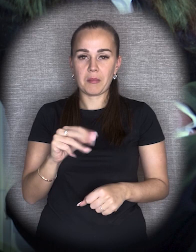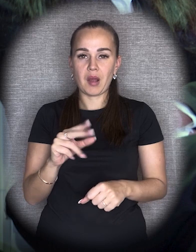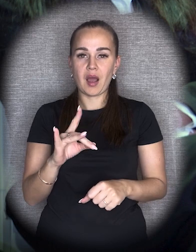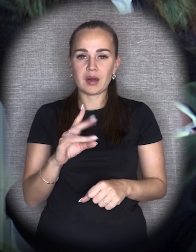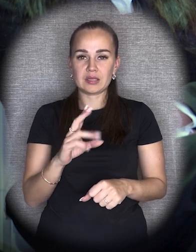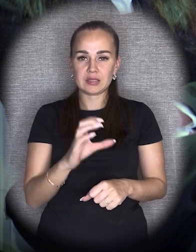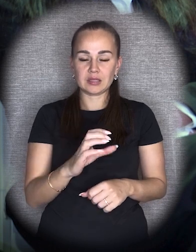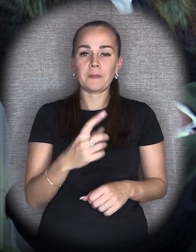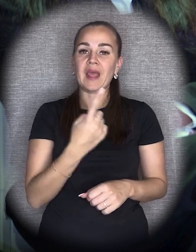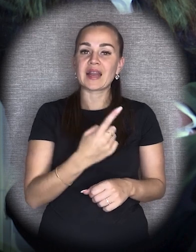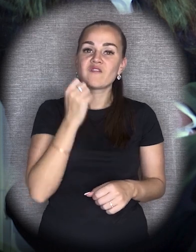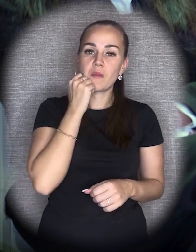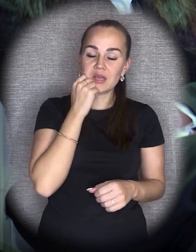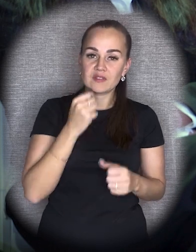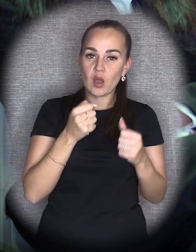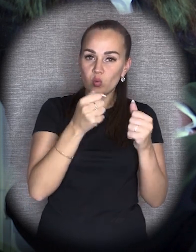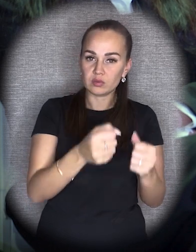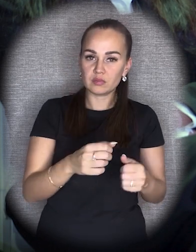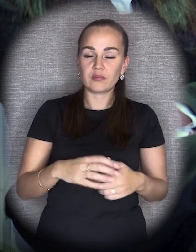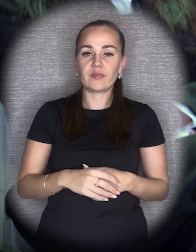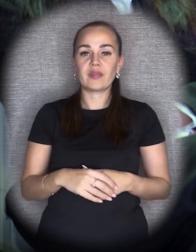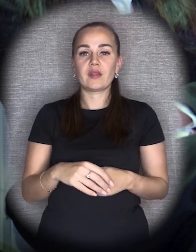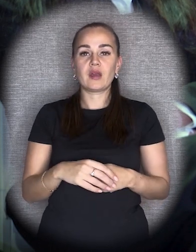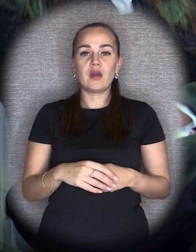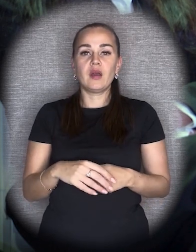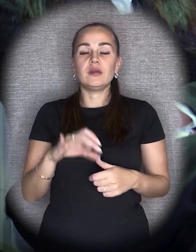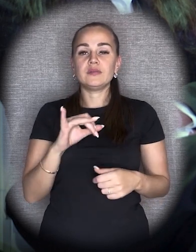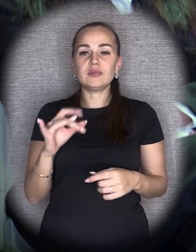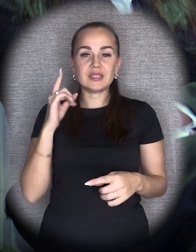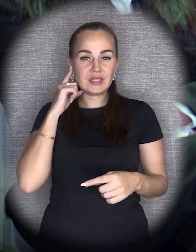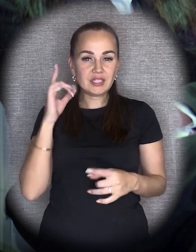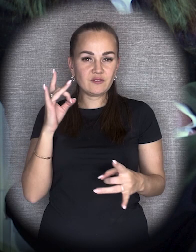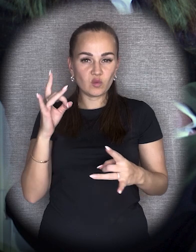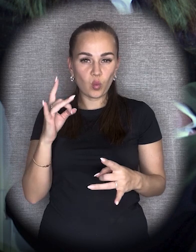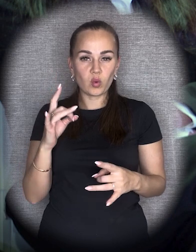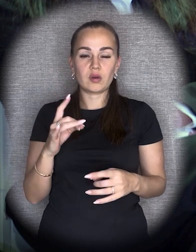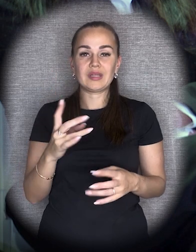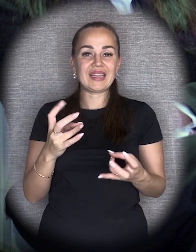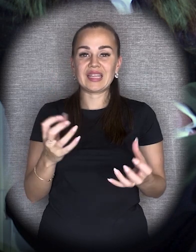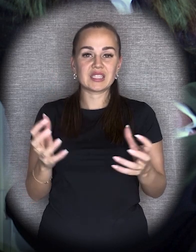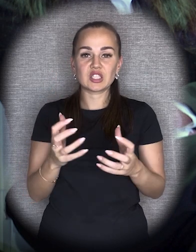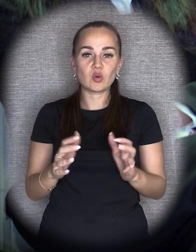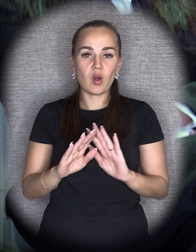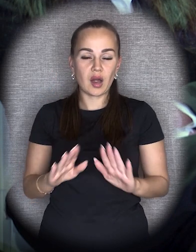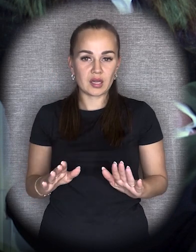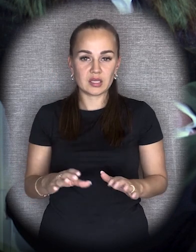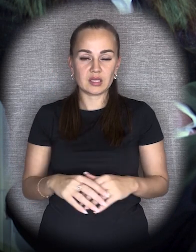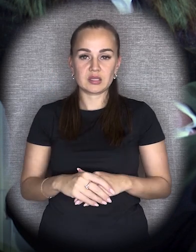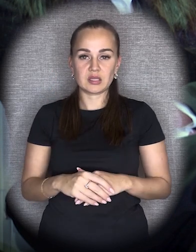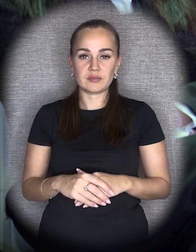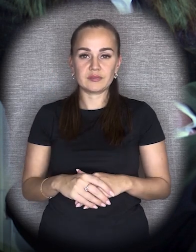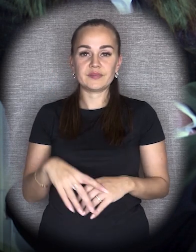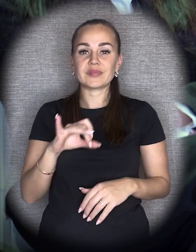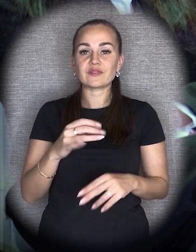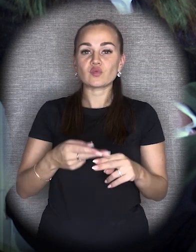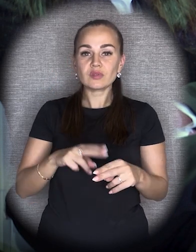премию. И вот он сделал это для Карл-Маркс-штата, и звук этого сюжета не сохранился, 70 какой-то год. И